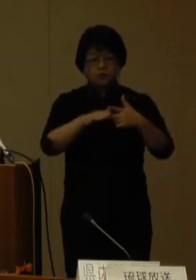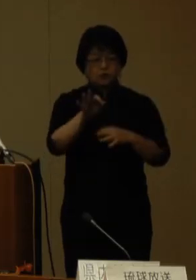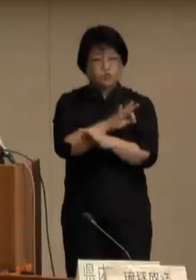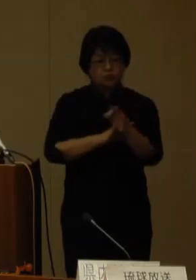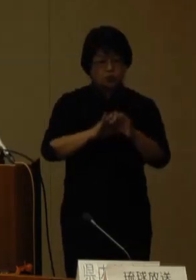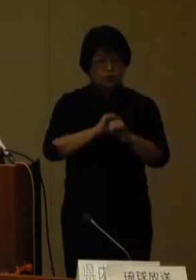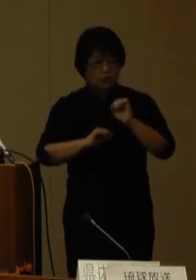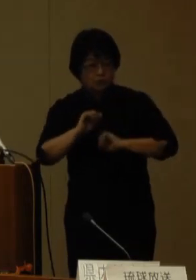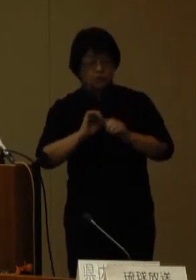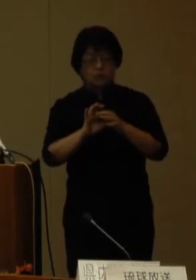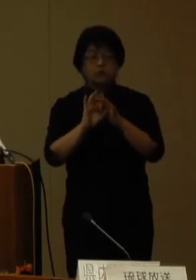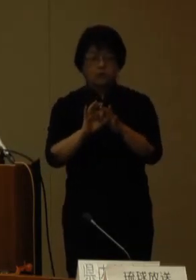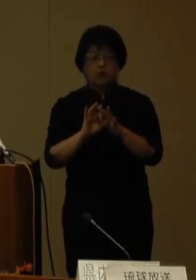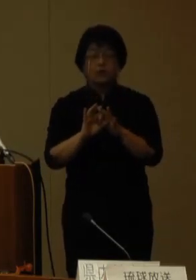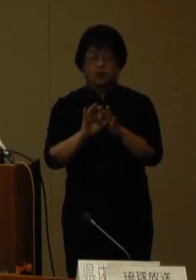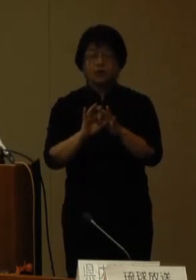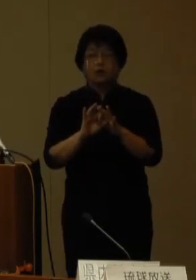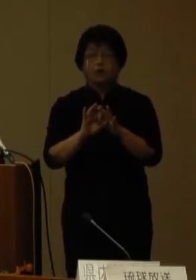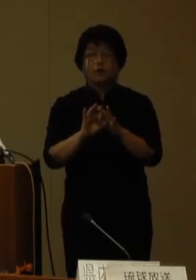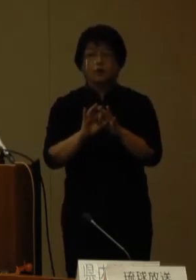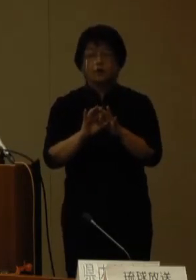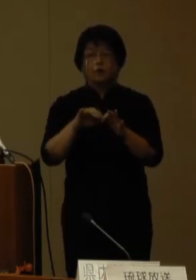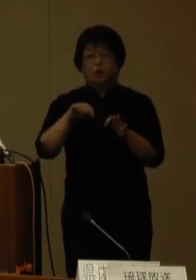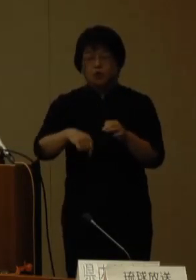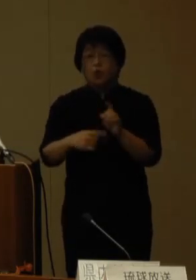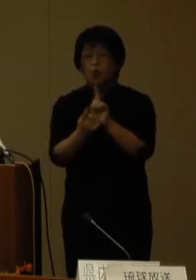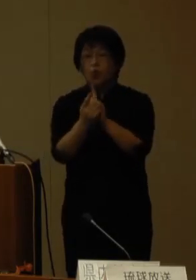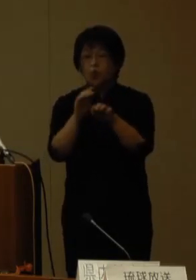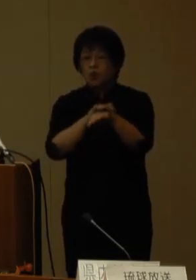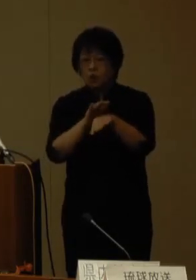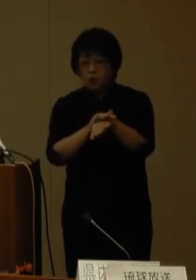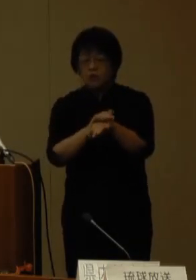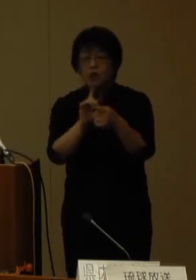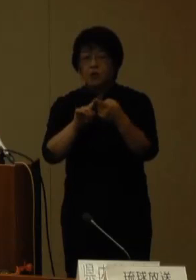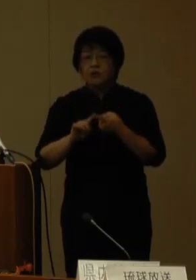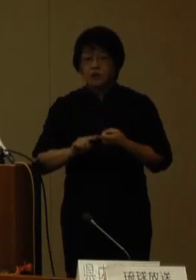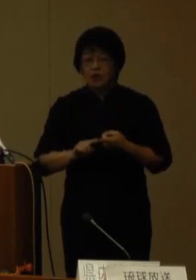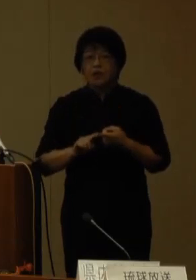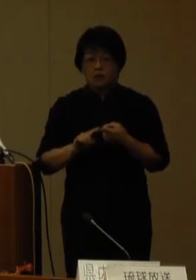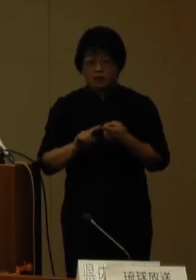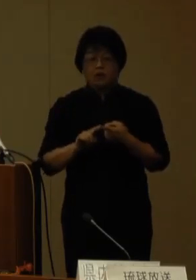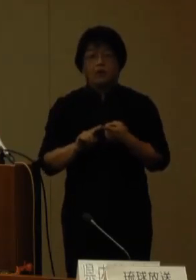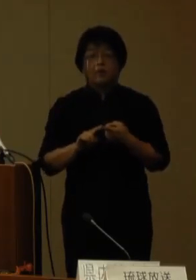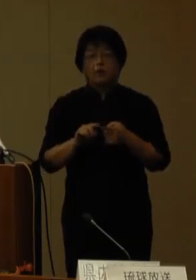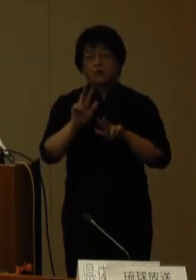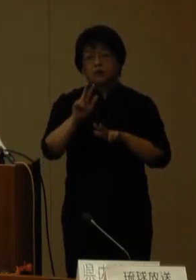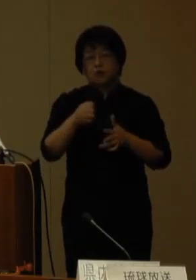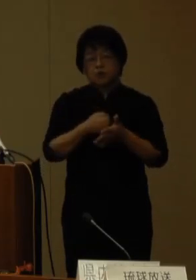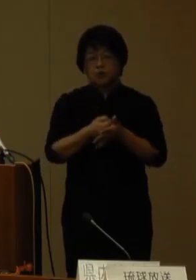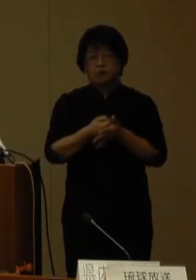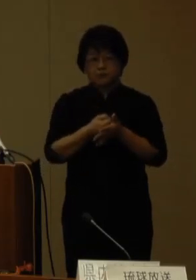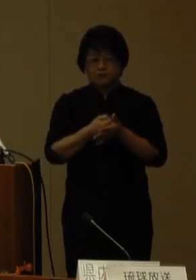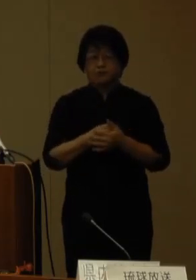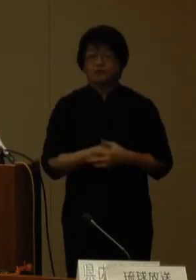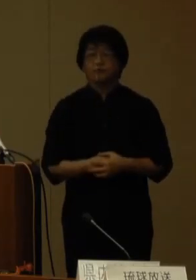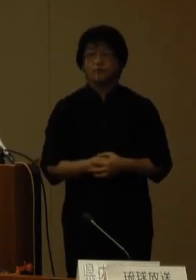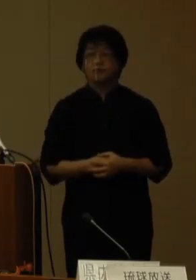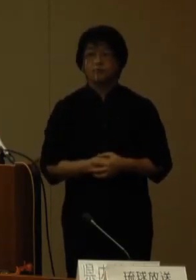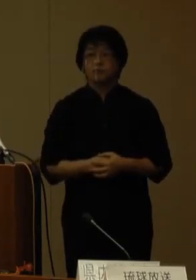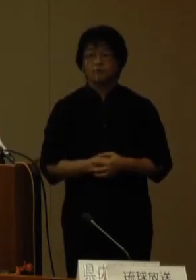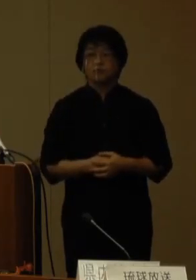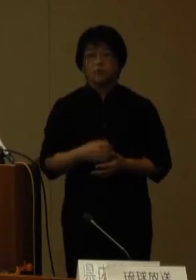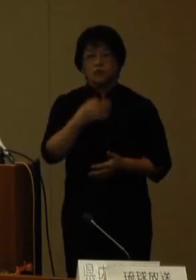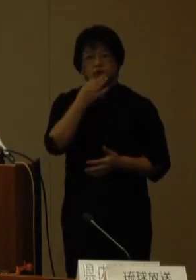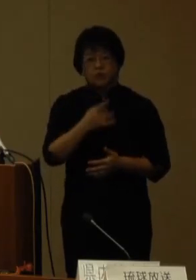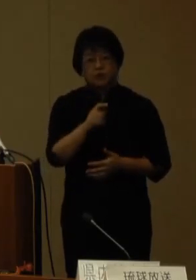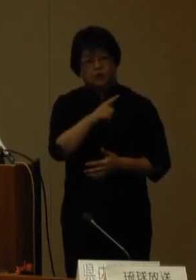についてもこの対処方針に合わせてその運用規定を定めてありますけれども、すいません若干その